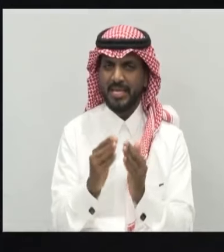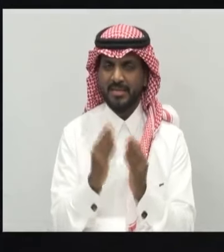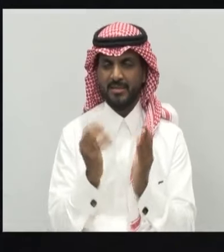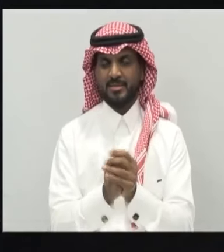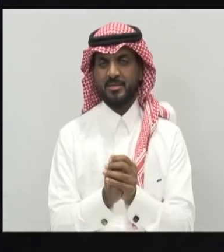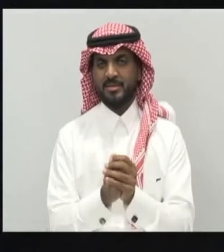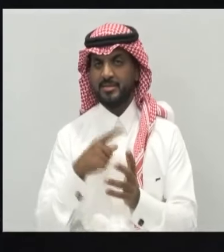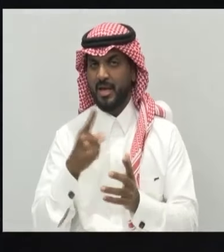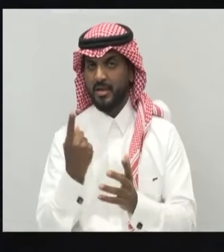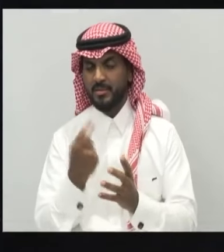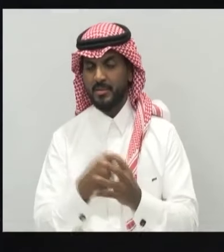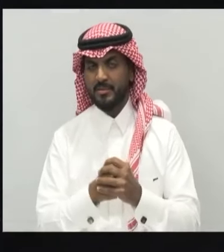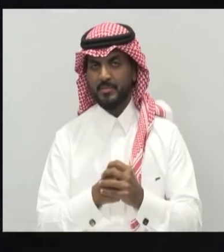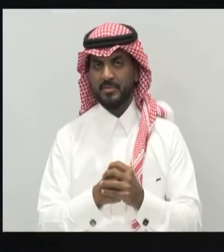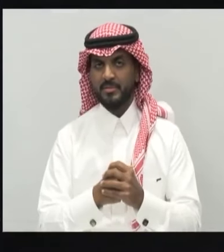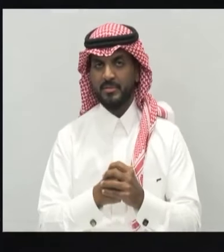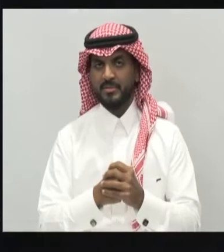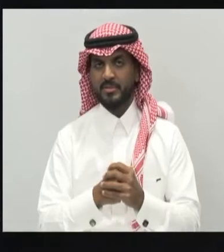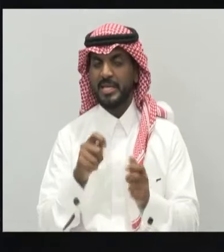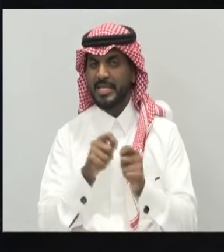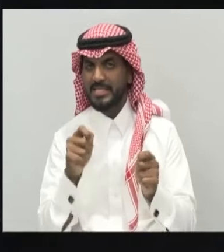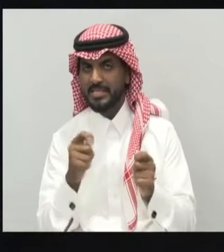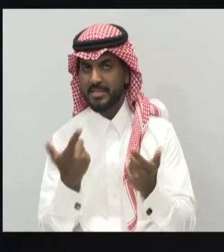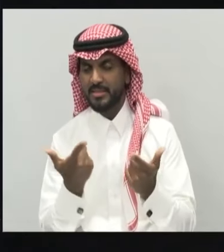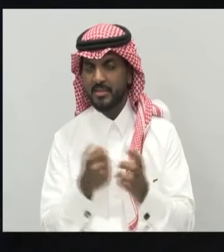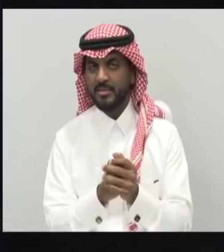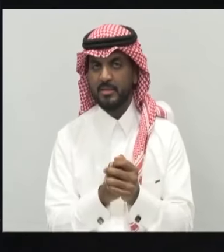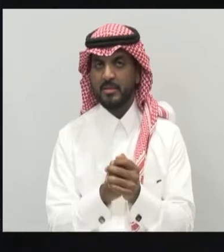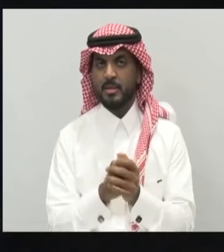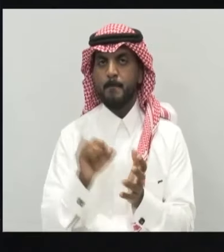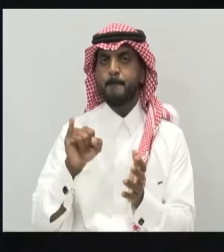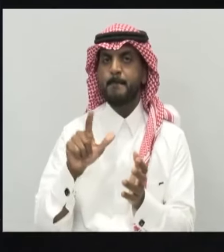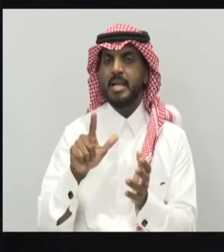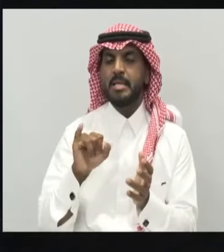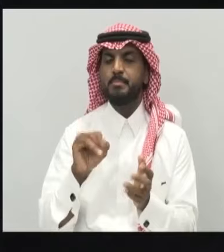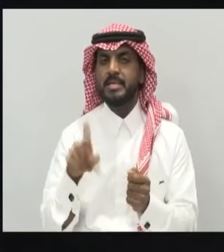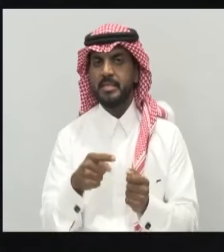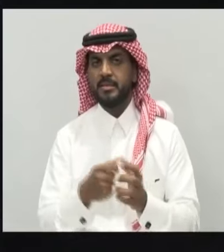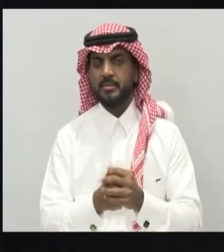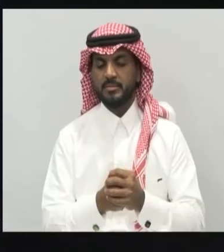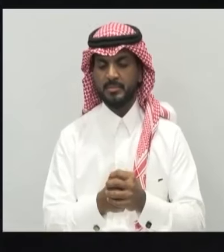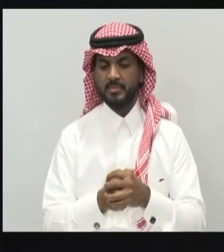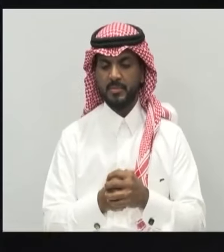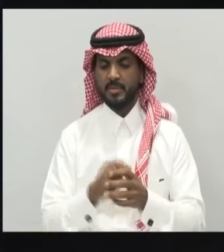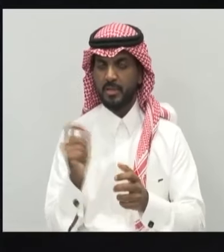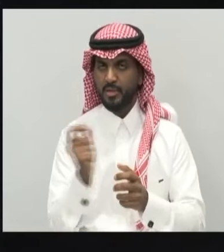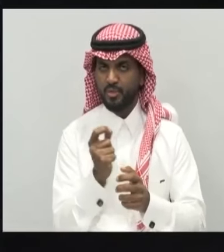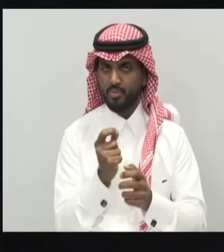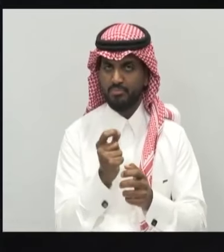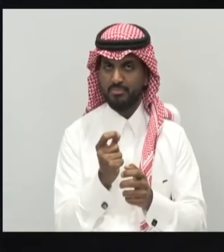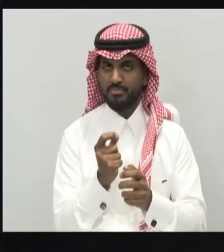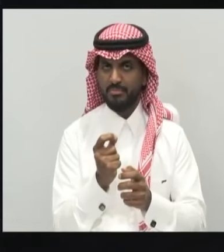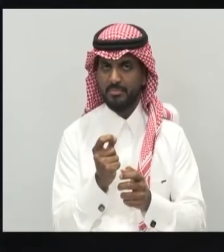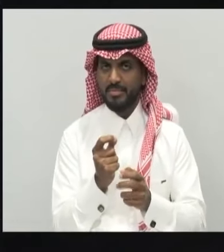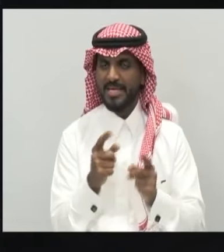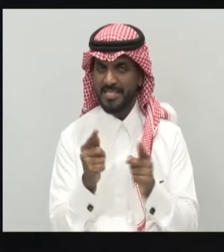ولا لا يا ابطال اذا نقيسها بماذا بالمليمتر بارك الله فيكم اذا نكتب ملليتر او نكتب